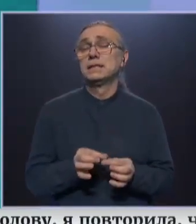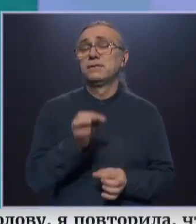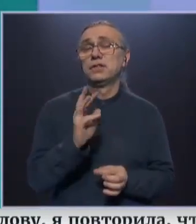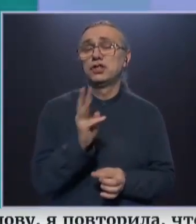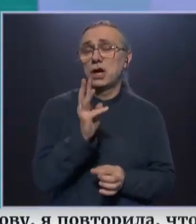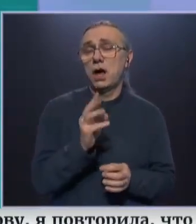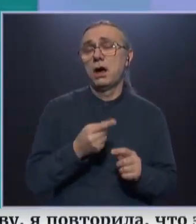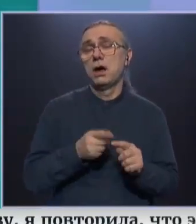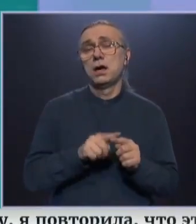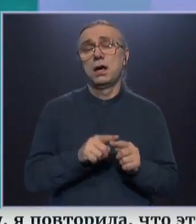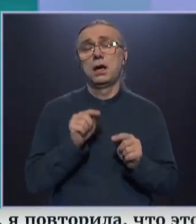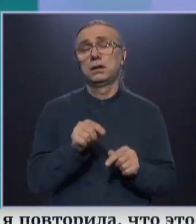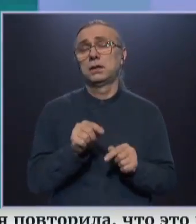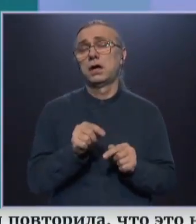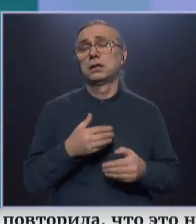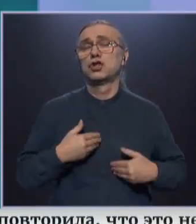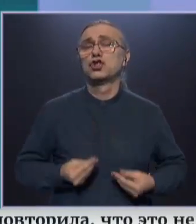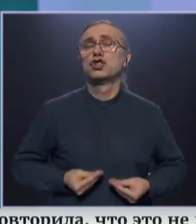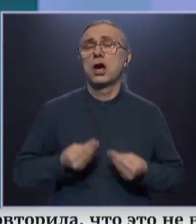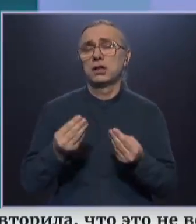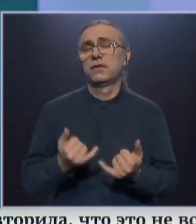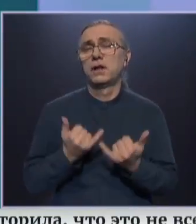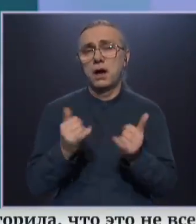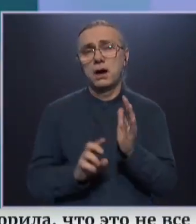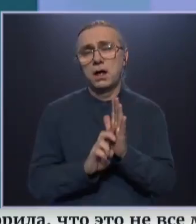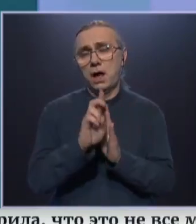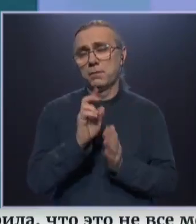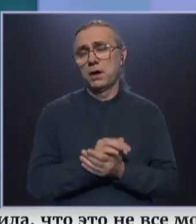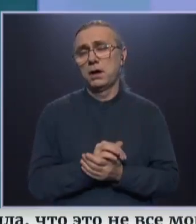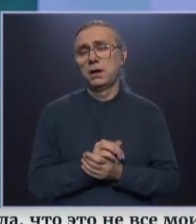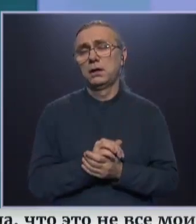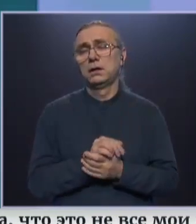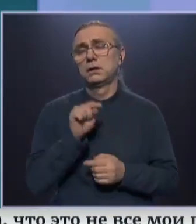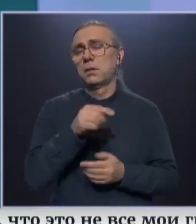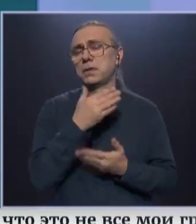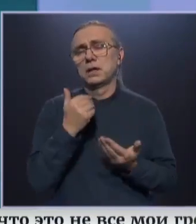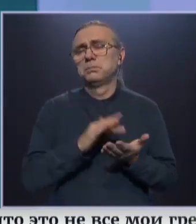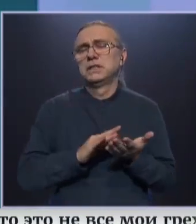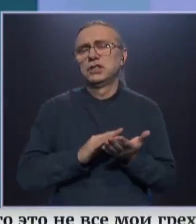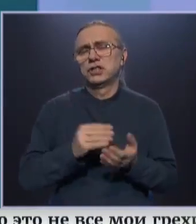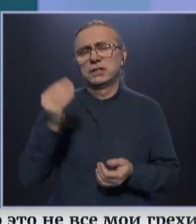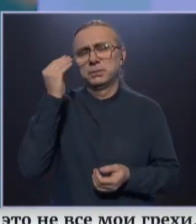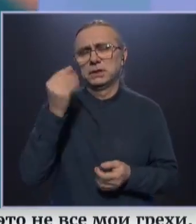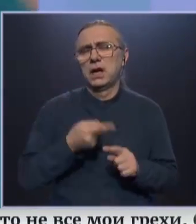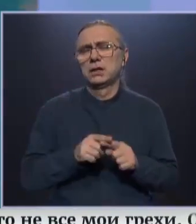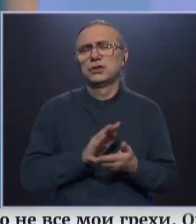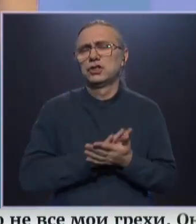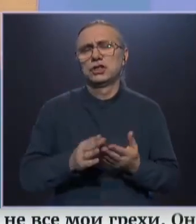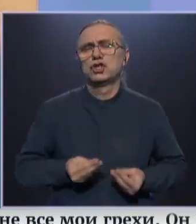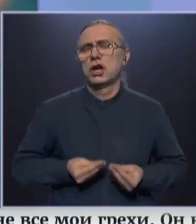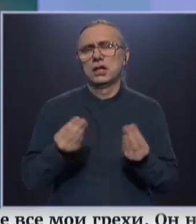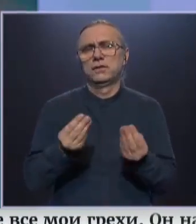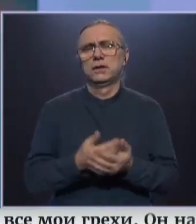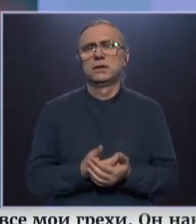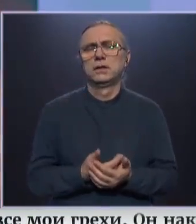несет никакой мистической, мифической, каких-то других смыслов. Это чисто жертва на храм. Ты можешь пожертвовать